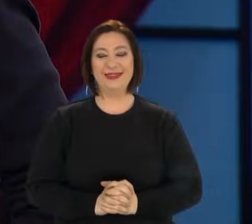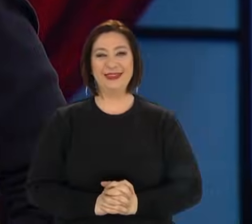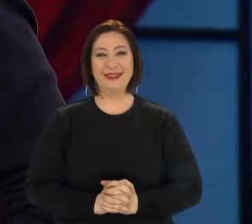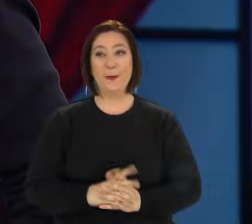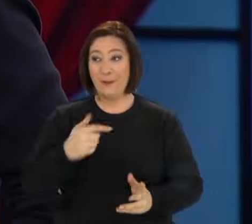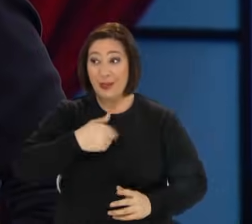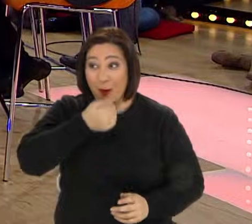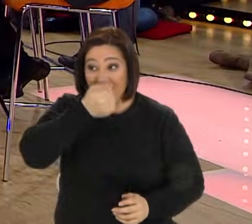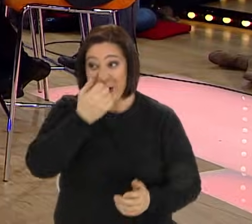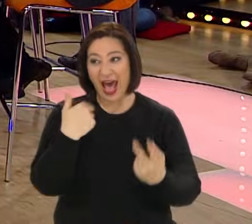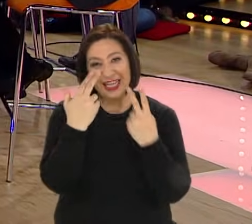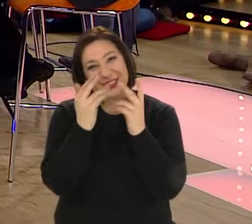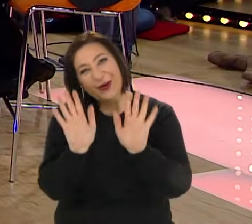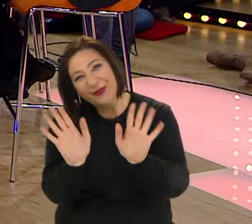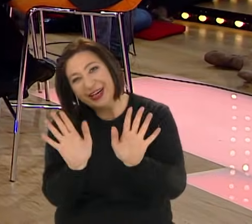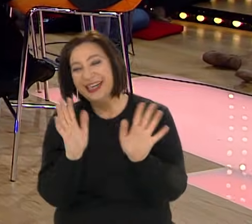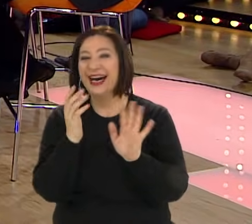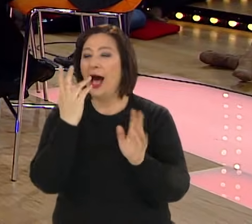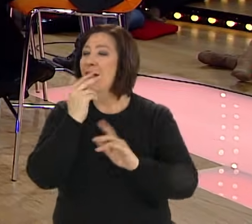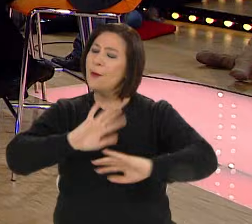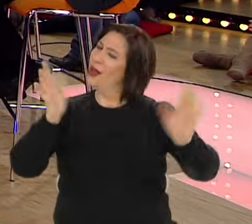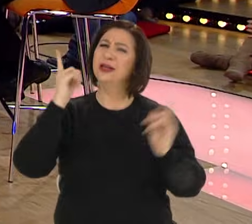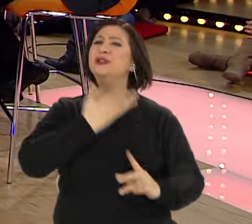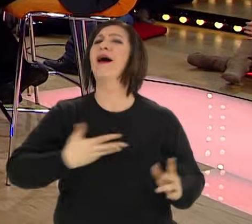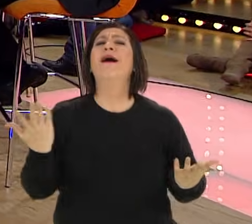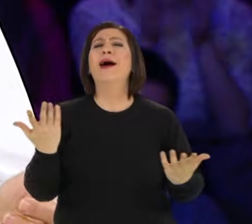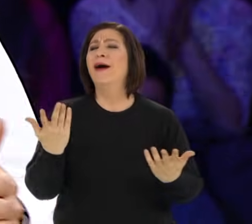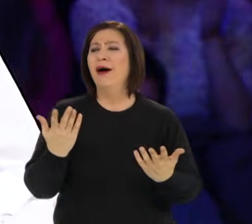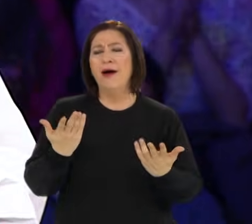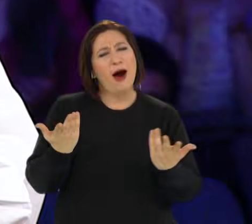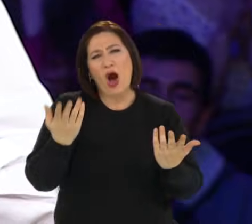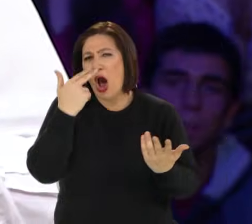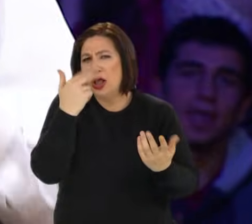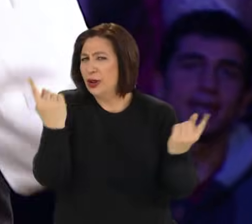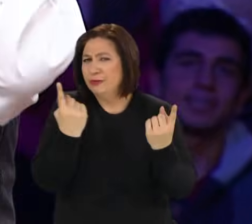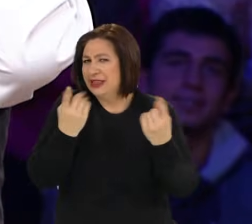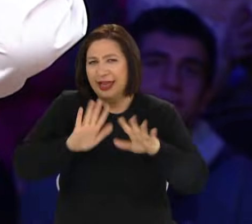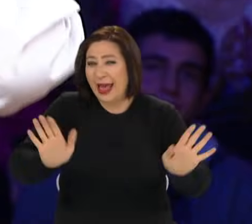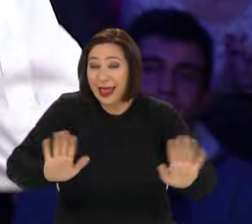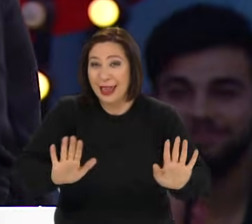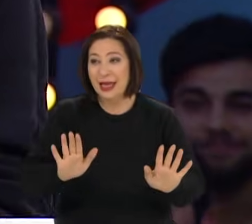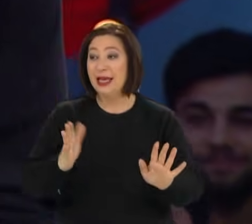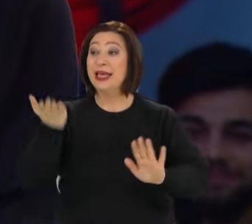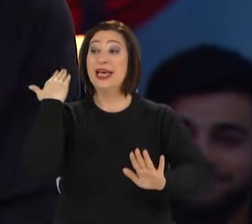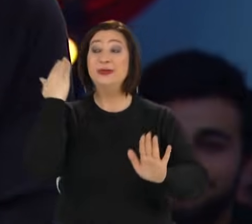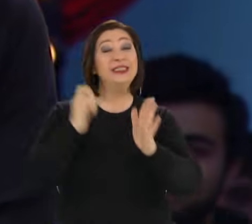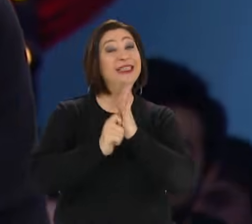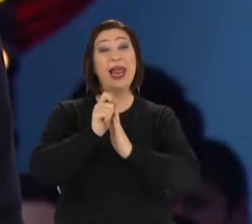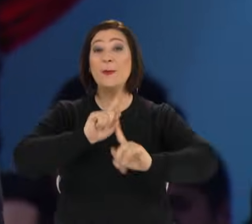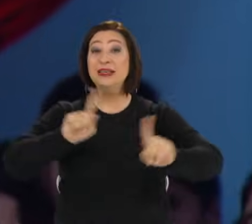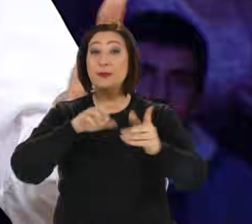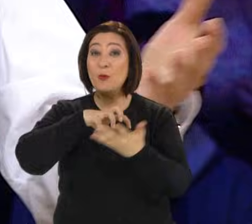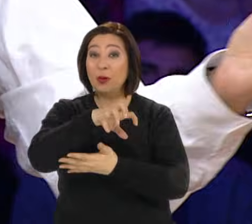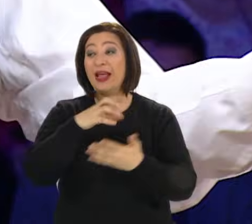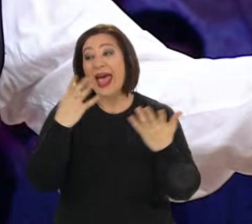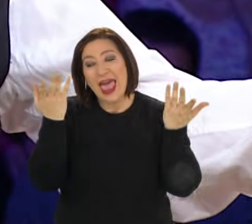Ben de mi öpeyim? Ağlayacağım, ağlayacağım. Ya ne ağlayacaksın Allah aşkına? Hayır. Ya ağlanacak bir şey değil. Geçmişini silemezsin